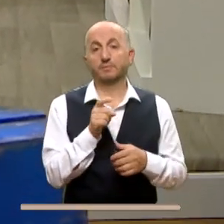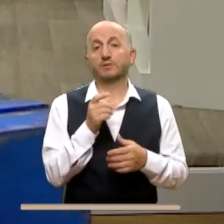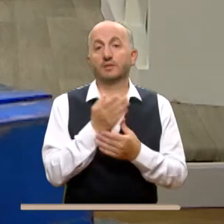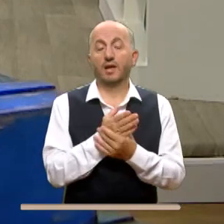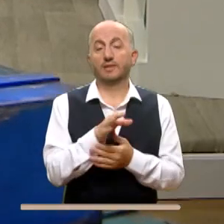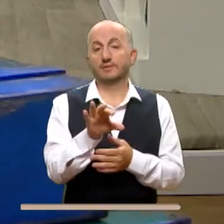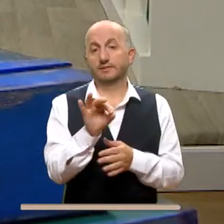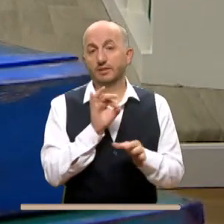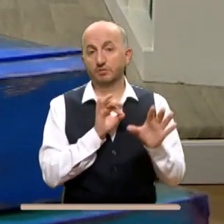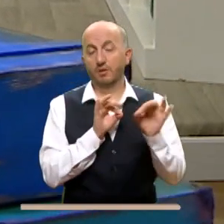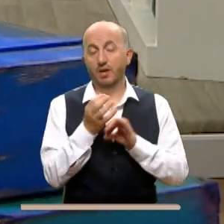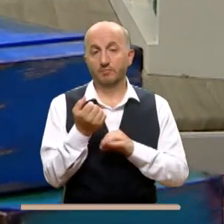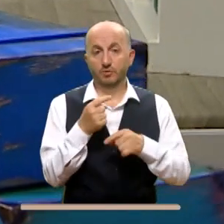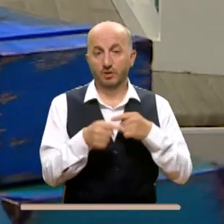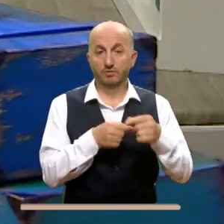irtibatlı olmak durumundalar.